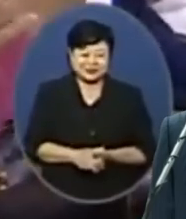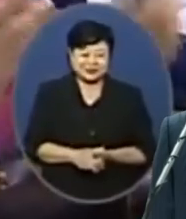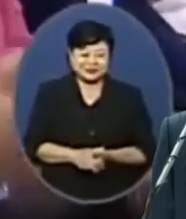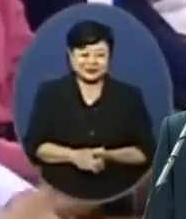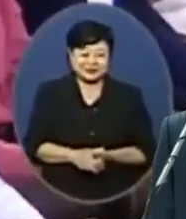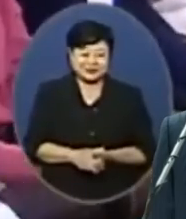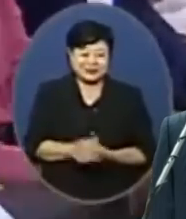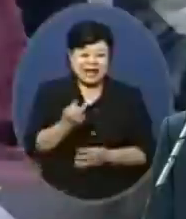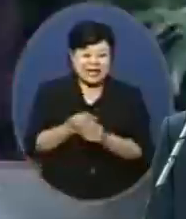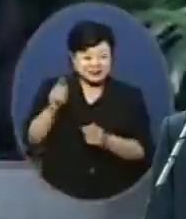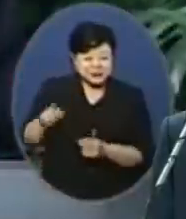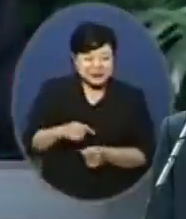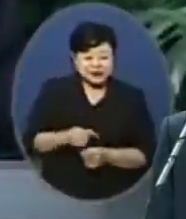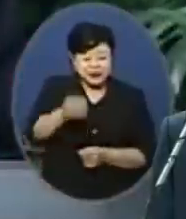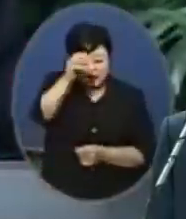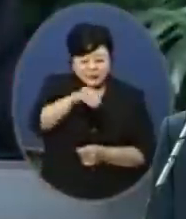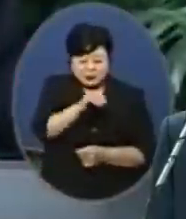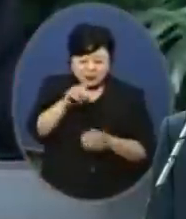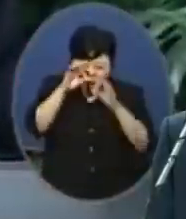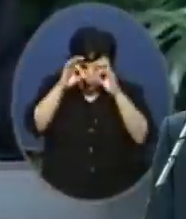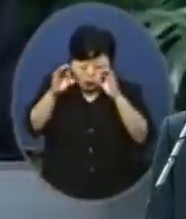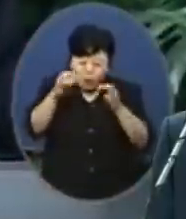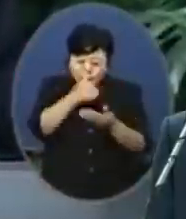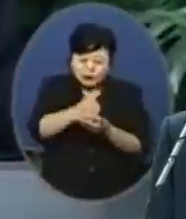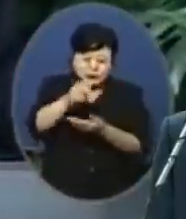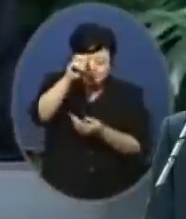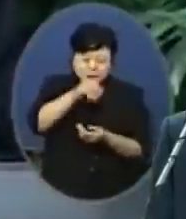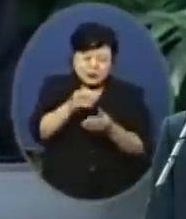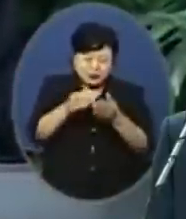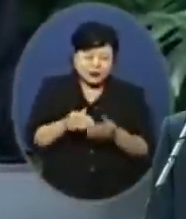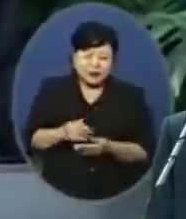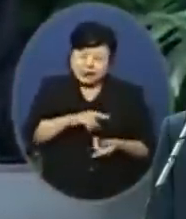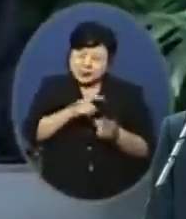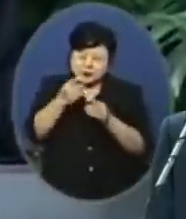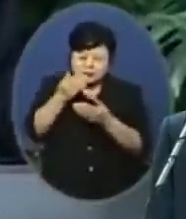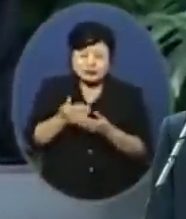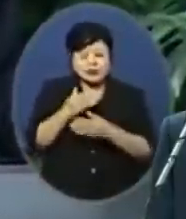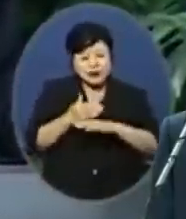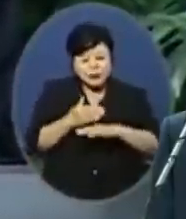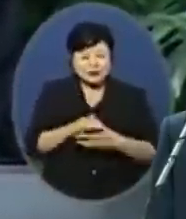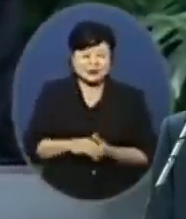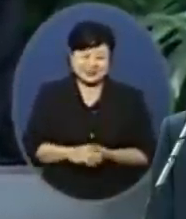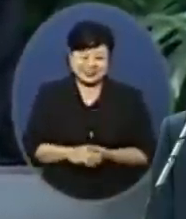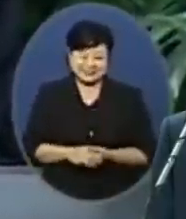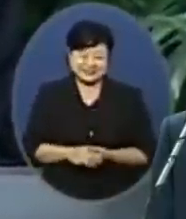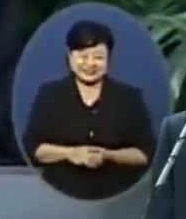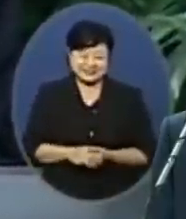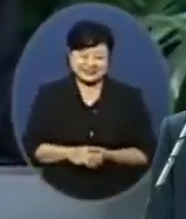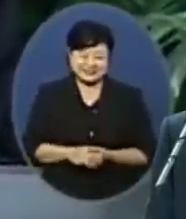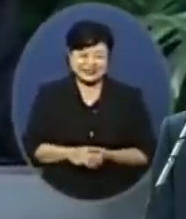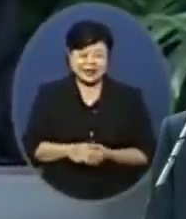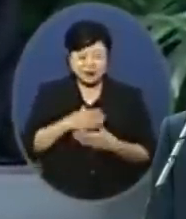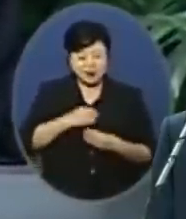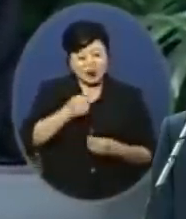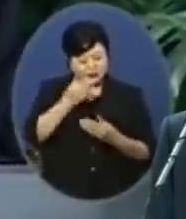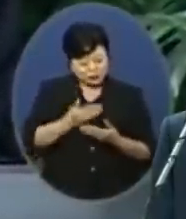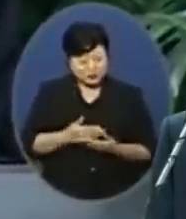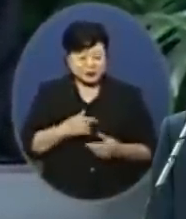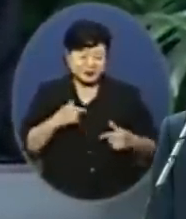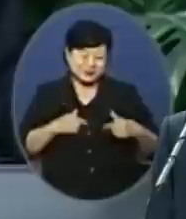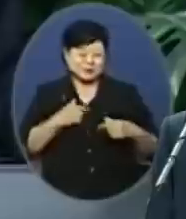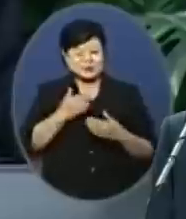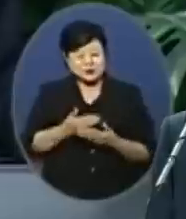그 아침 저녁으로 일어나서 십자가를 바라보고 주님 십자가를 통해서 나를 살려주셔서 고맙습니다. 평안을 주시옵소서,